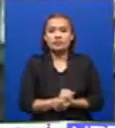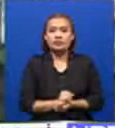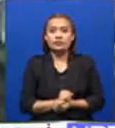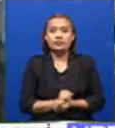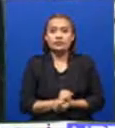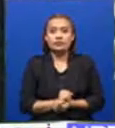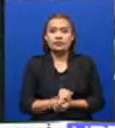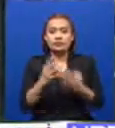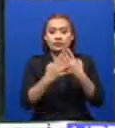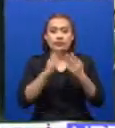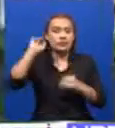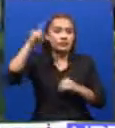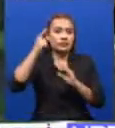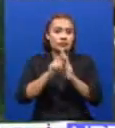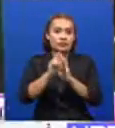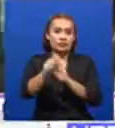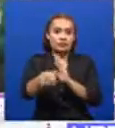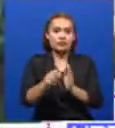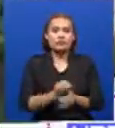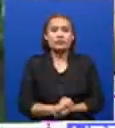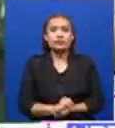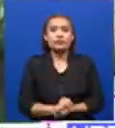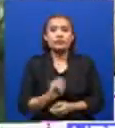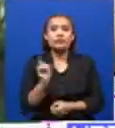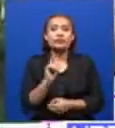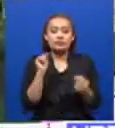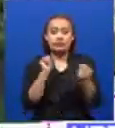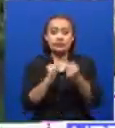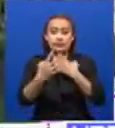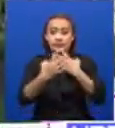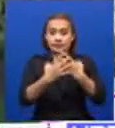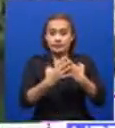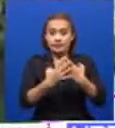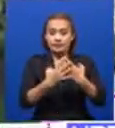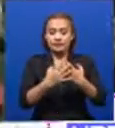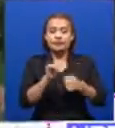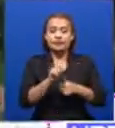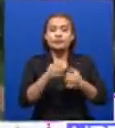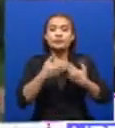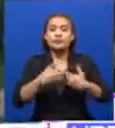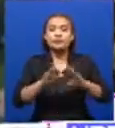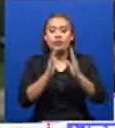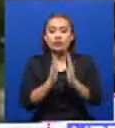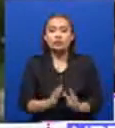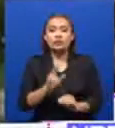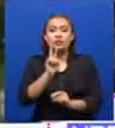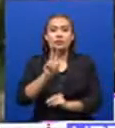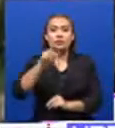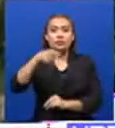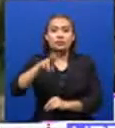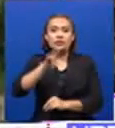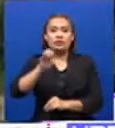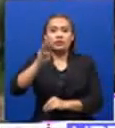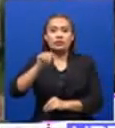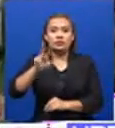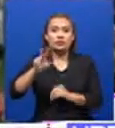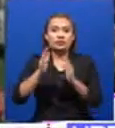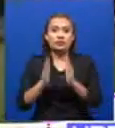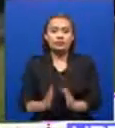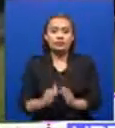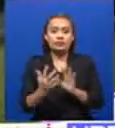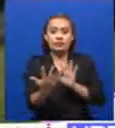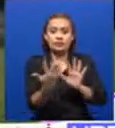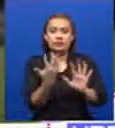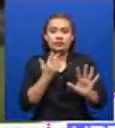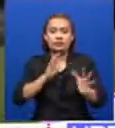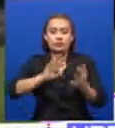ทัณฑสถานหญิงนครราชสีมาซึ่งเป็นผู้ต้องขังที่ได้รับการปล่อยตัวจำนวน2,743คนรวมส่วนสนาม